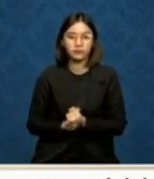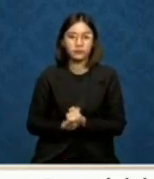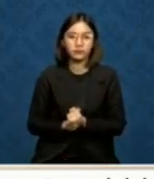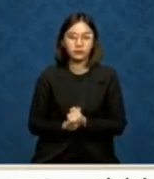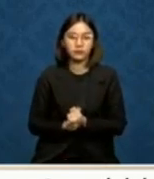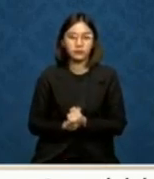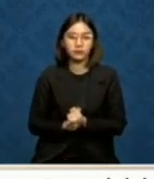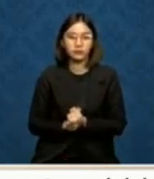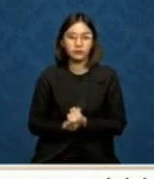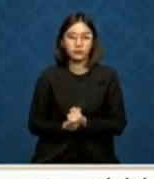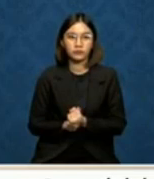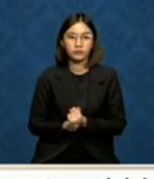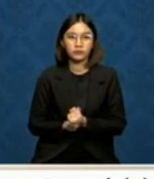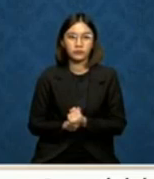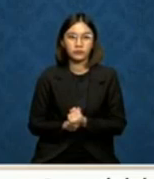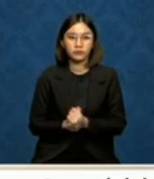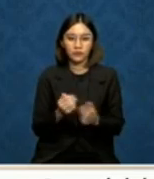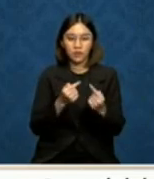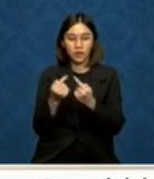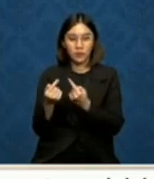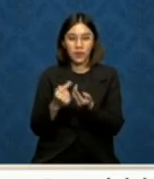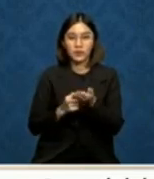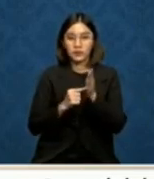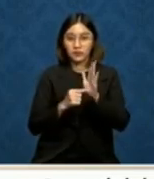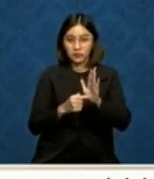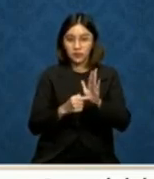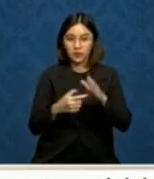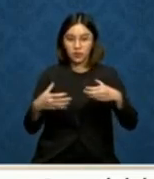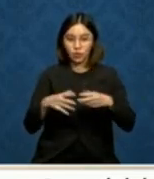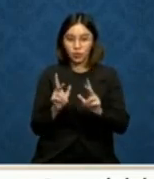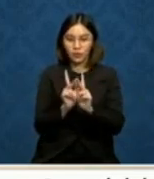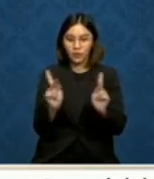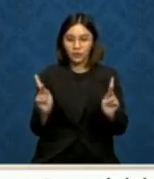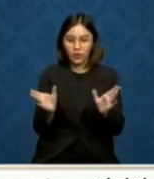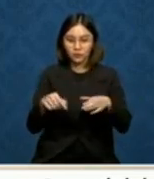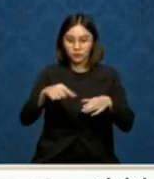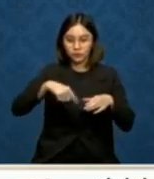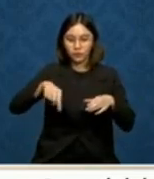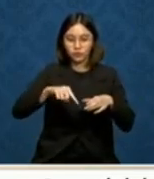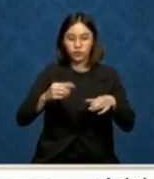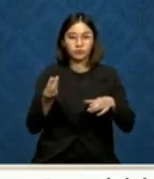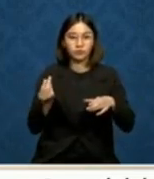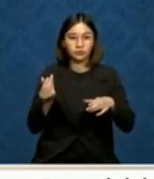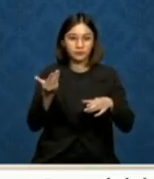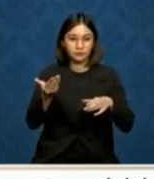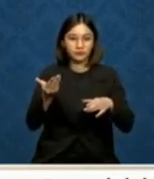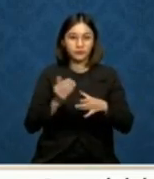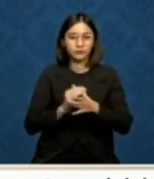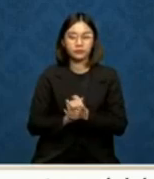เชิญเสนอจำนวนคณะกรรมการครับ